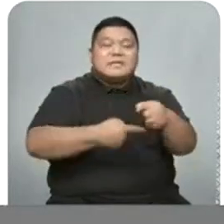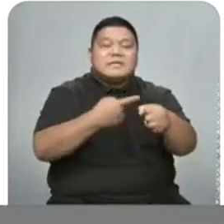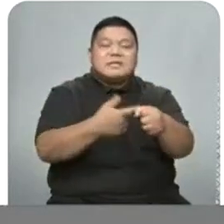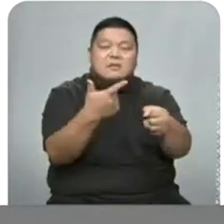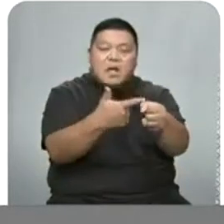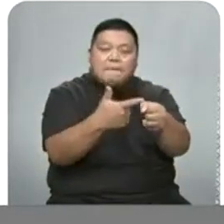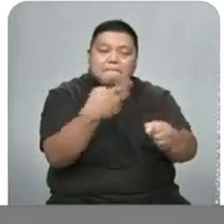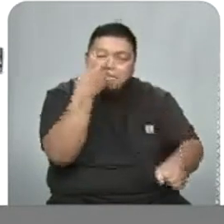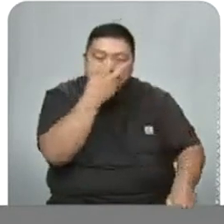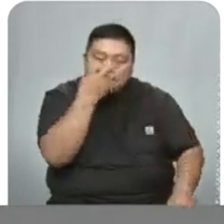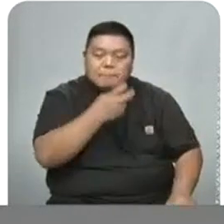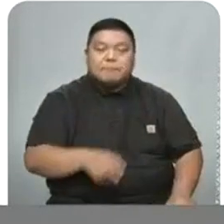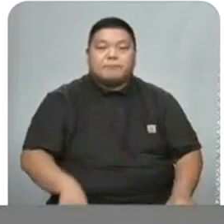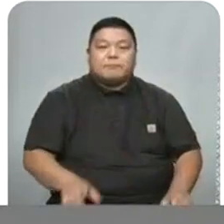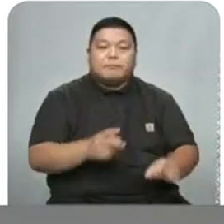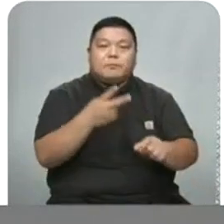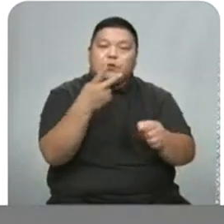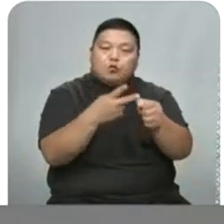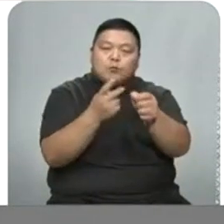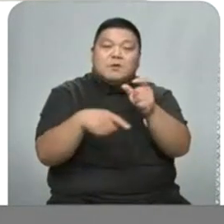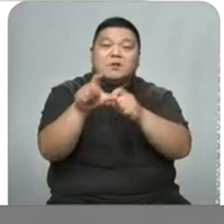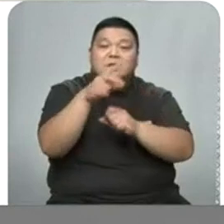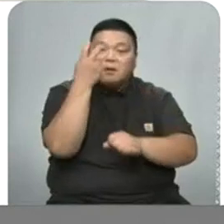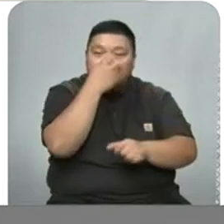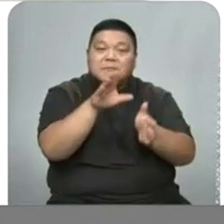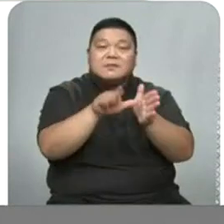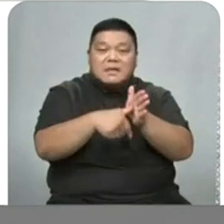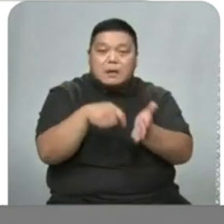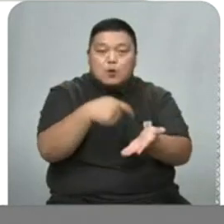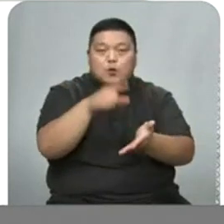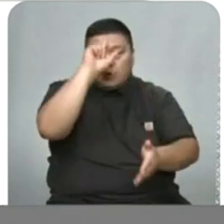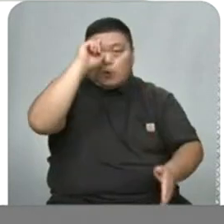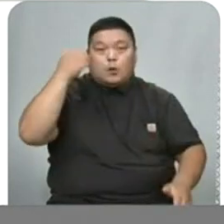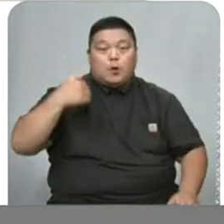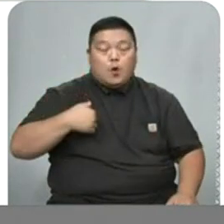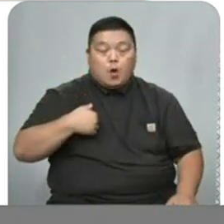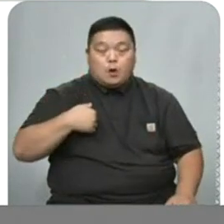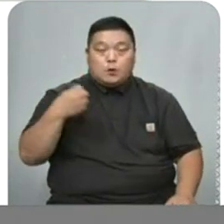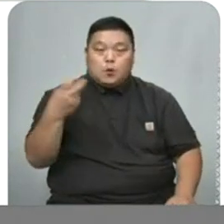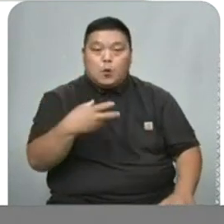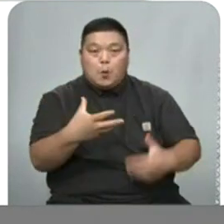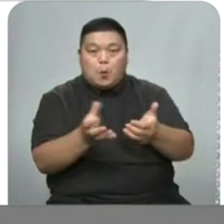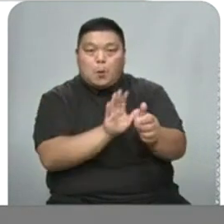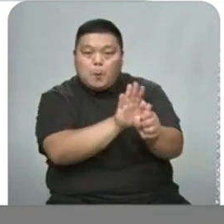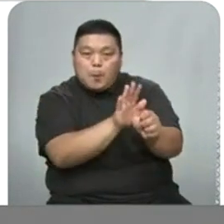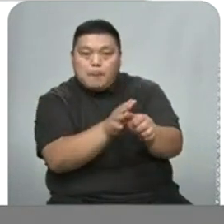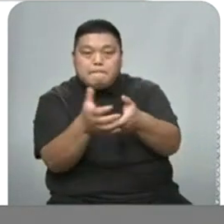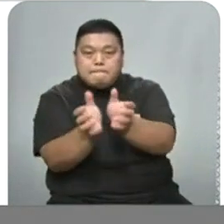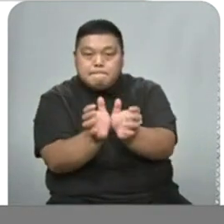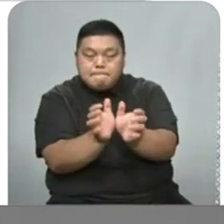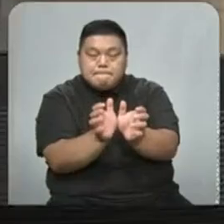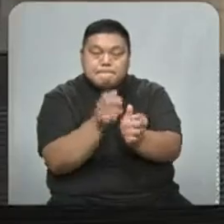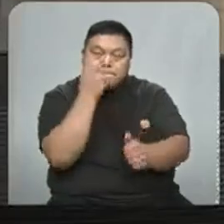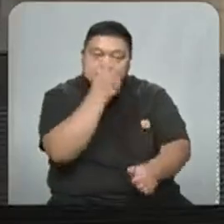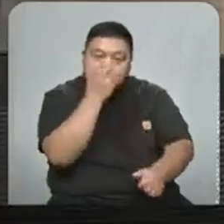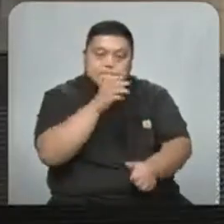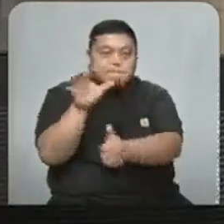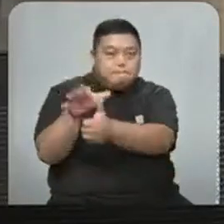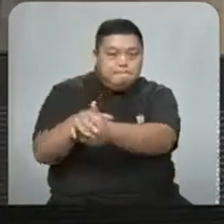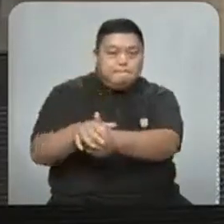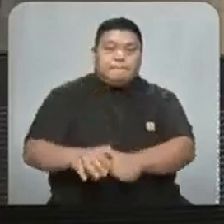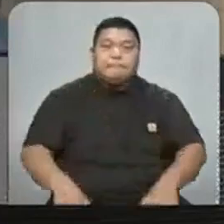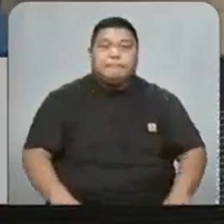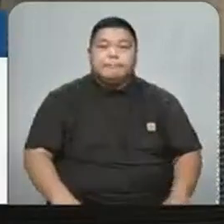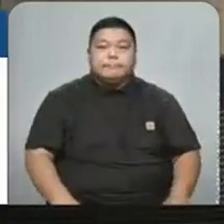했습니다. 추가 점검은 학교 자체 점검이 아닌 교육지원청과 현장 실무지원단이 맡습니다. 1월